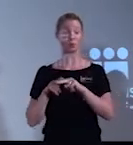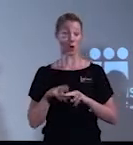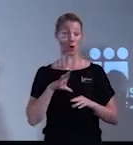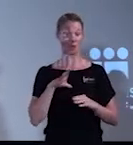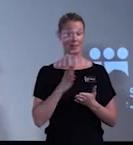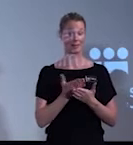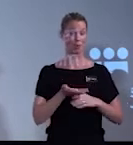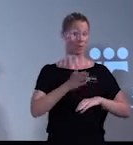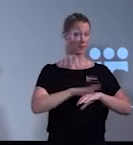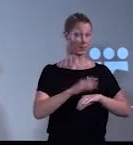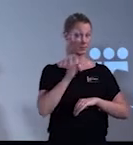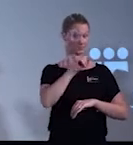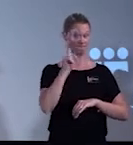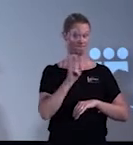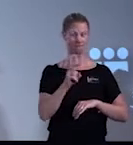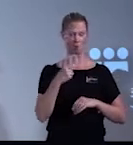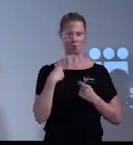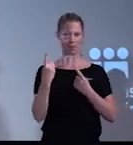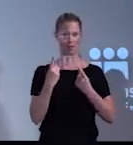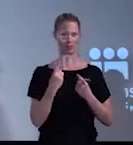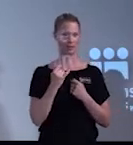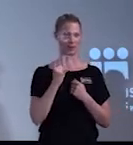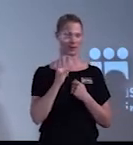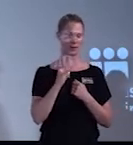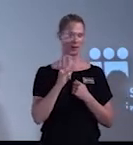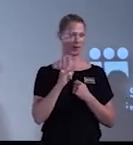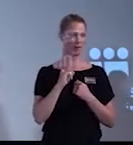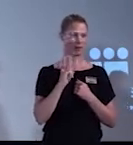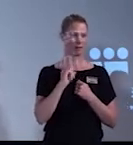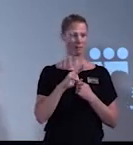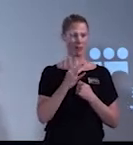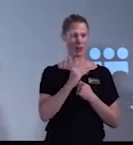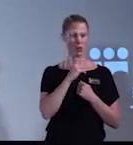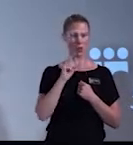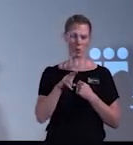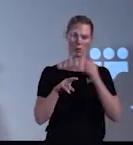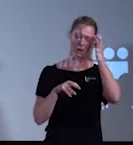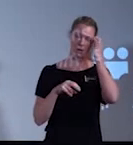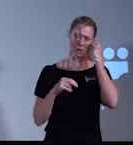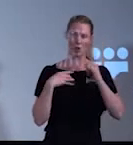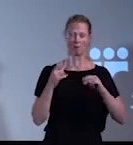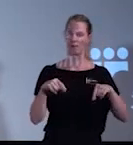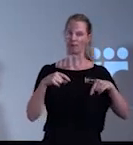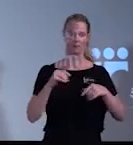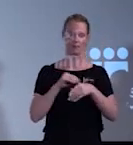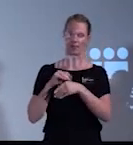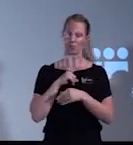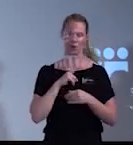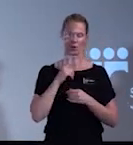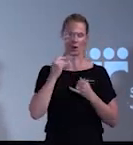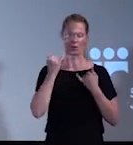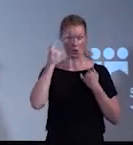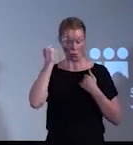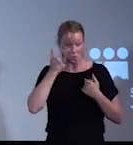Har vi den rätta kompetensen? Mm. Men jag blir ju kallad till interpellationer var och varannan minut och får skriva. Det här har ju växt så mycket så att jag nästan trodde att det var